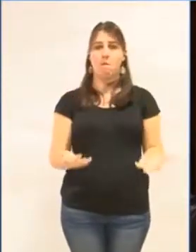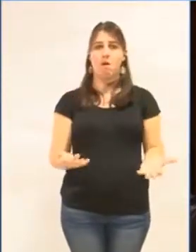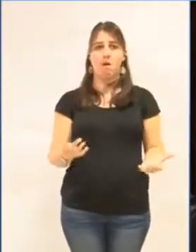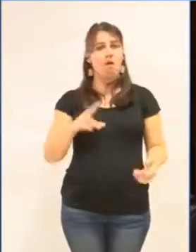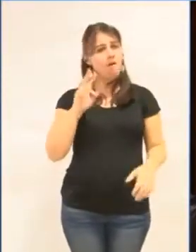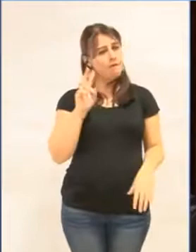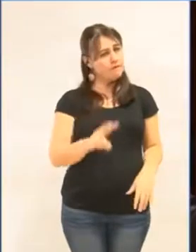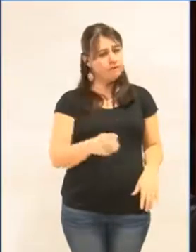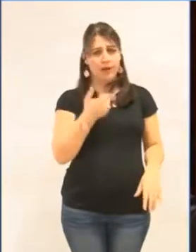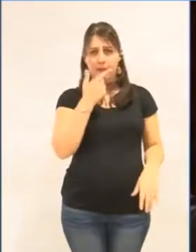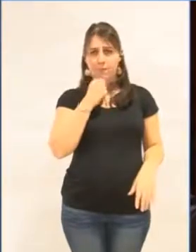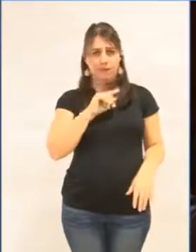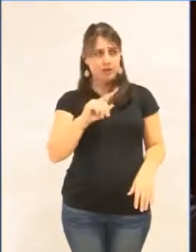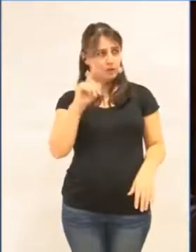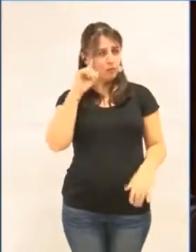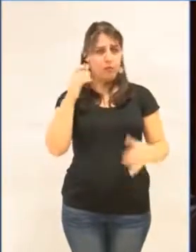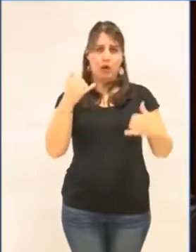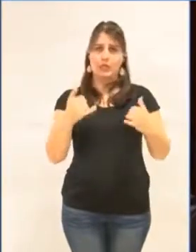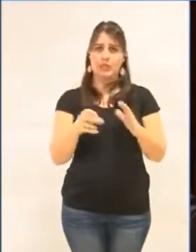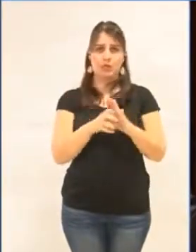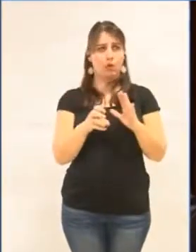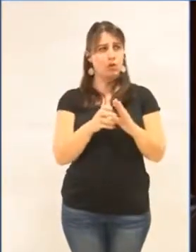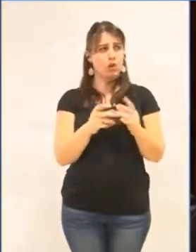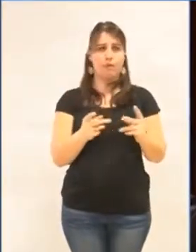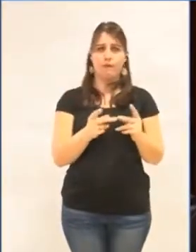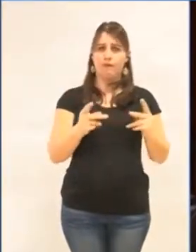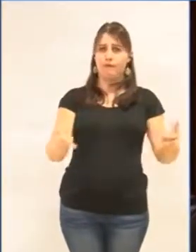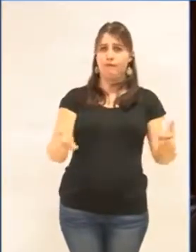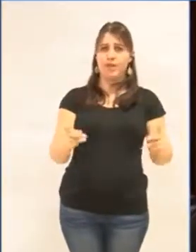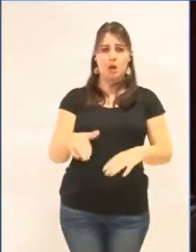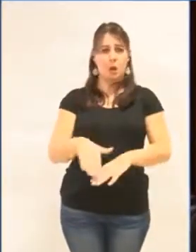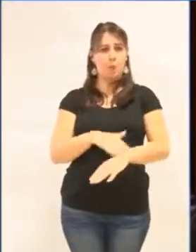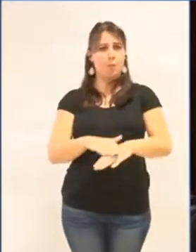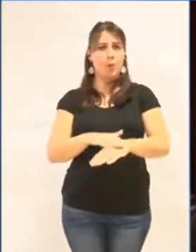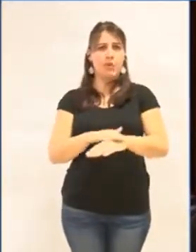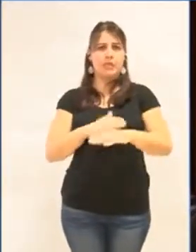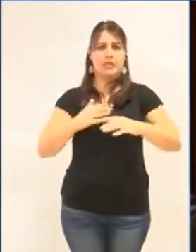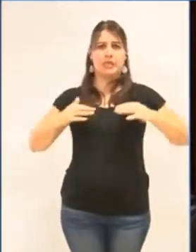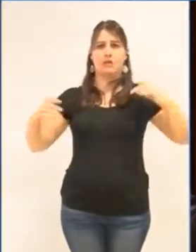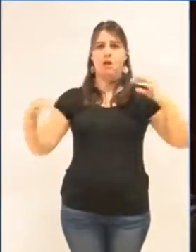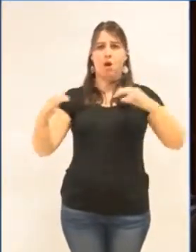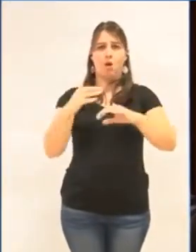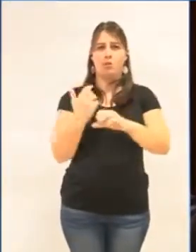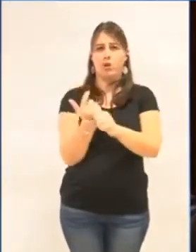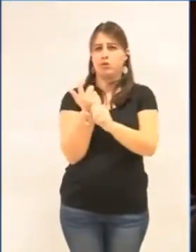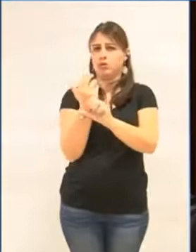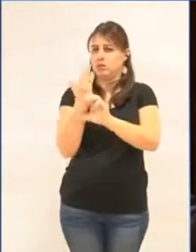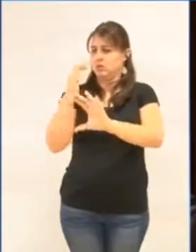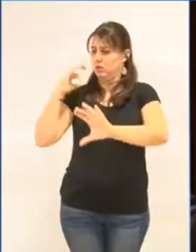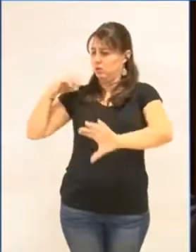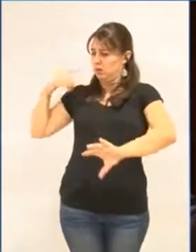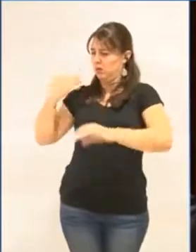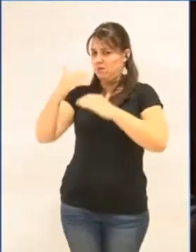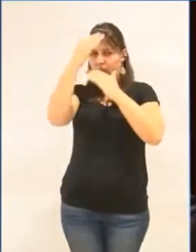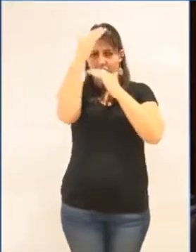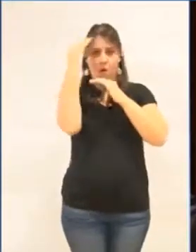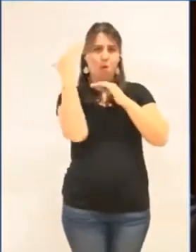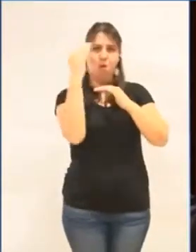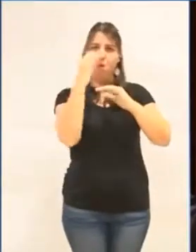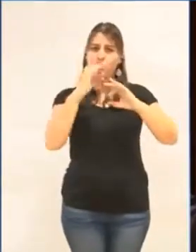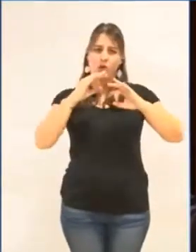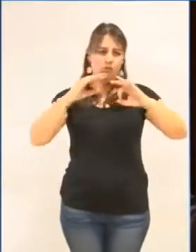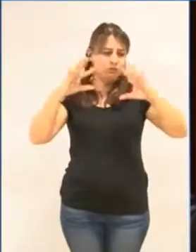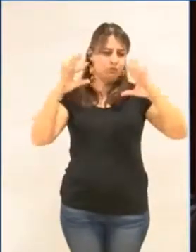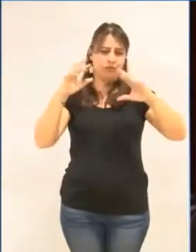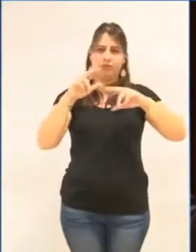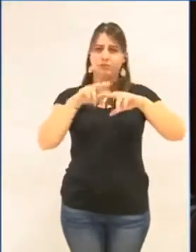facile, parce que nous sommes dans une ville où le climat politique, depuis de trop nombreuses années, ne prête pas à cette confiance-là. C'est aussi un